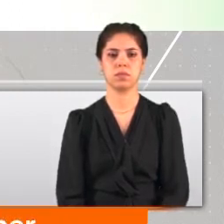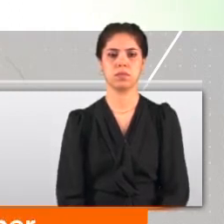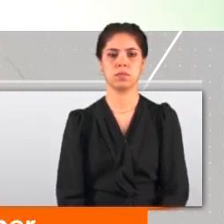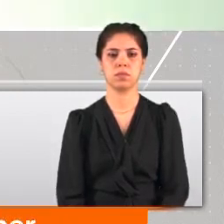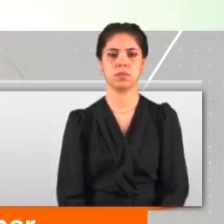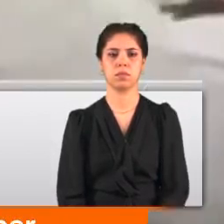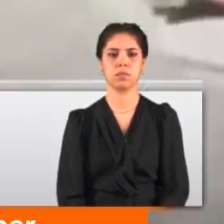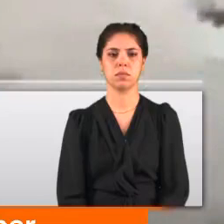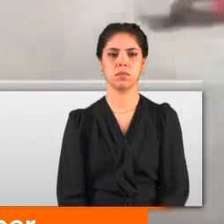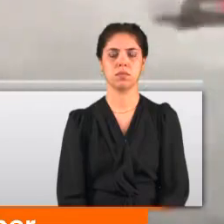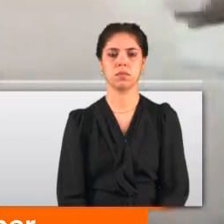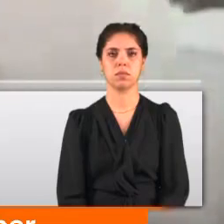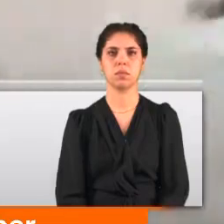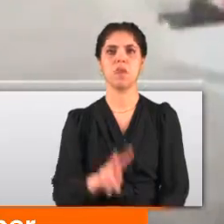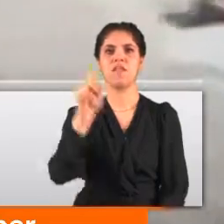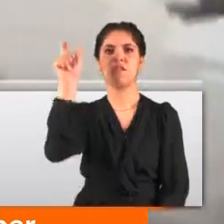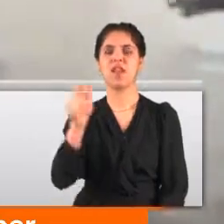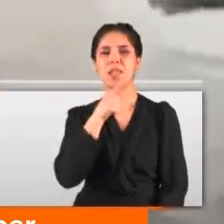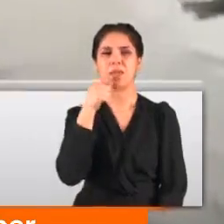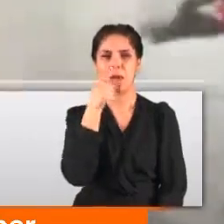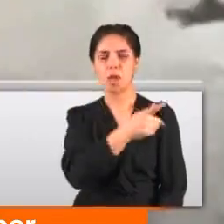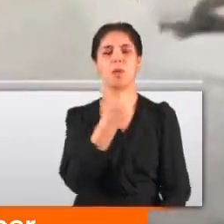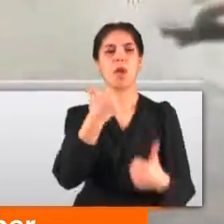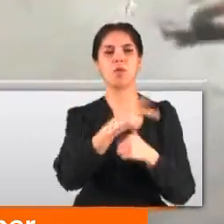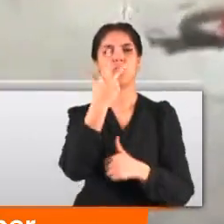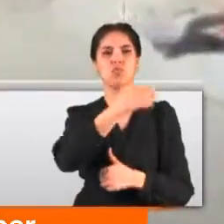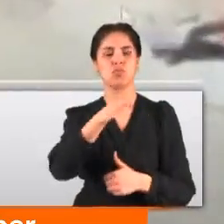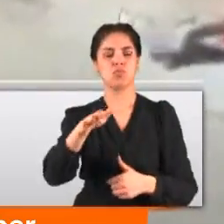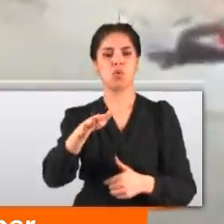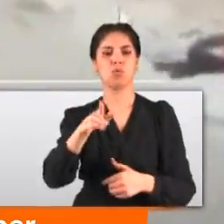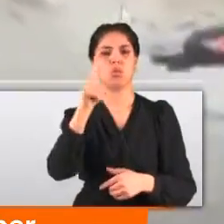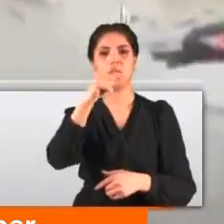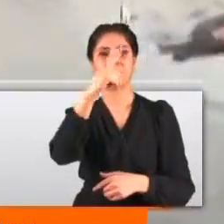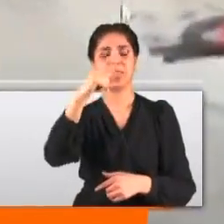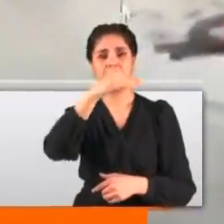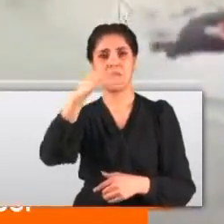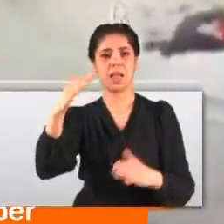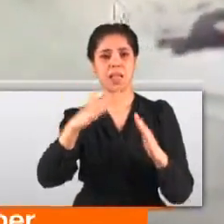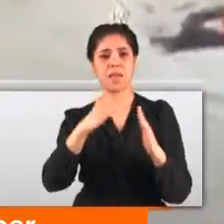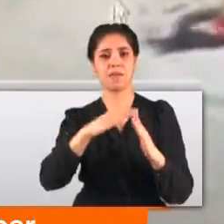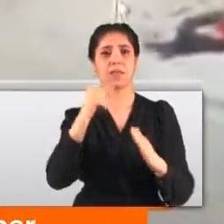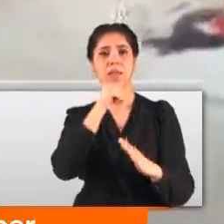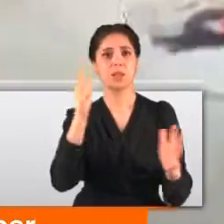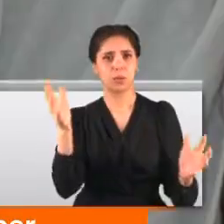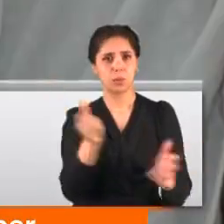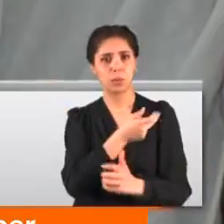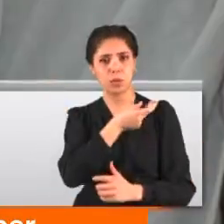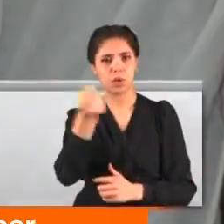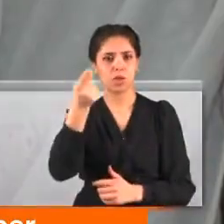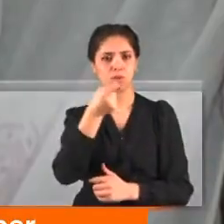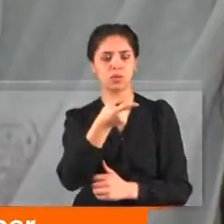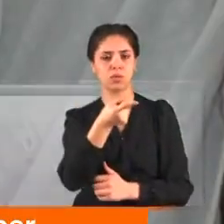gibi salladı epeyce. Vedat Gündüz eşi ve 3 çocuğu yıkılan tek katlı evlerinden son anda kaçarak kurtuldu.